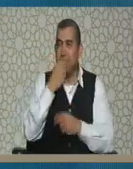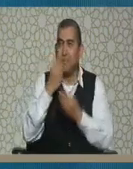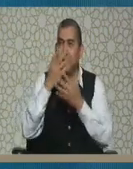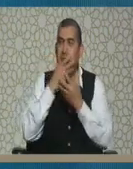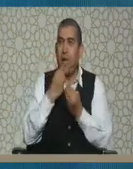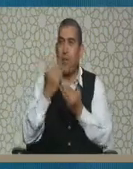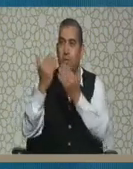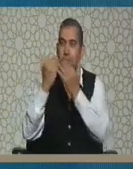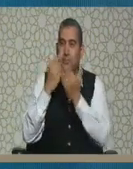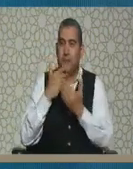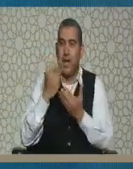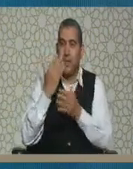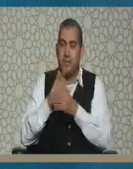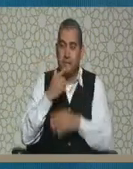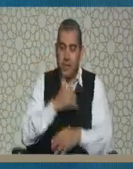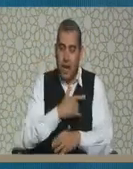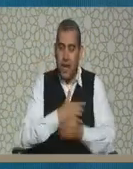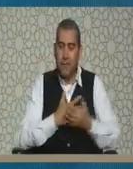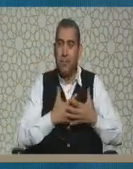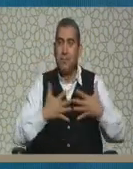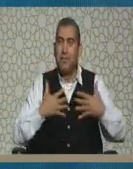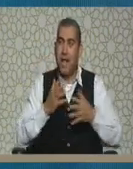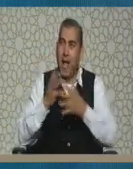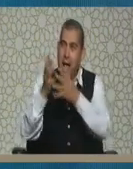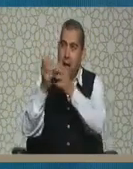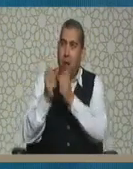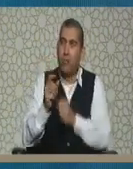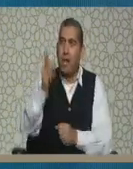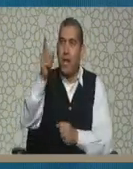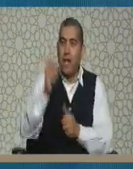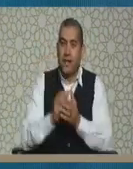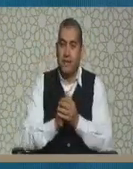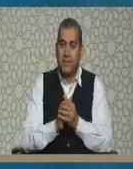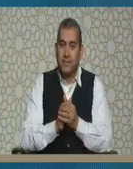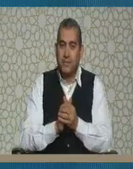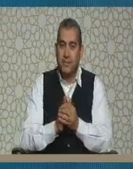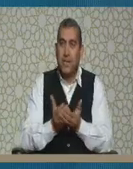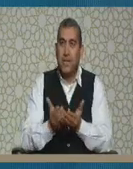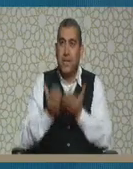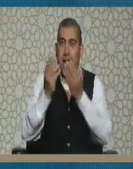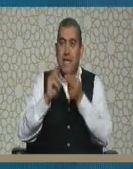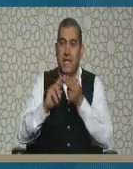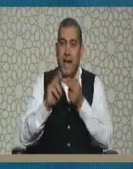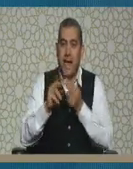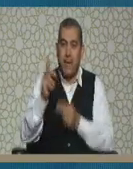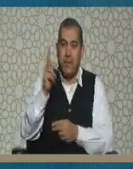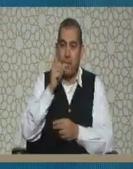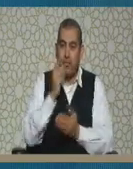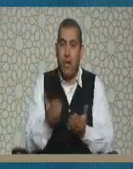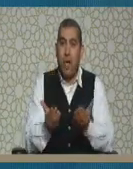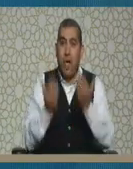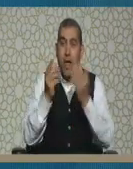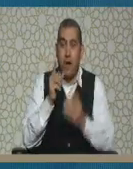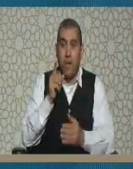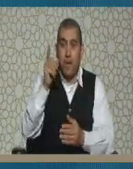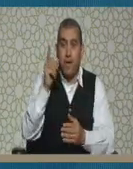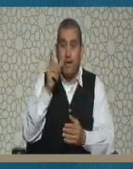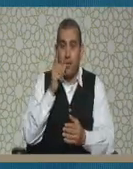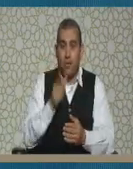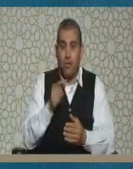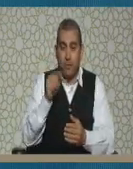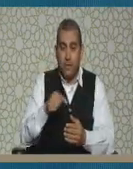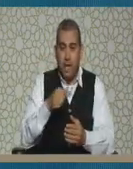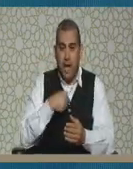حتى تشعل قلب بالشوق اليك يا سلام اللهم ان كان هذا